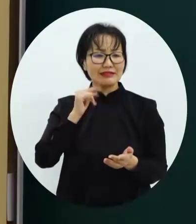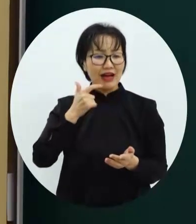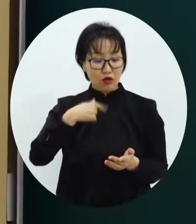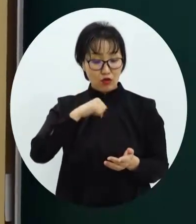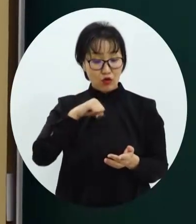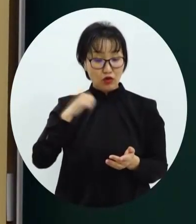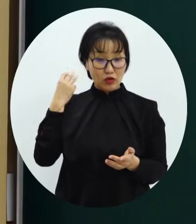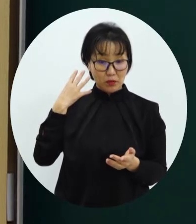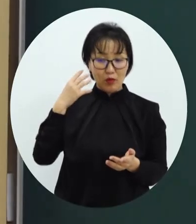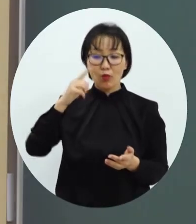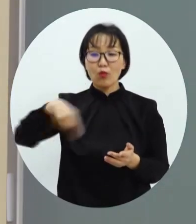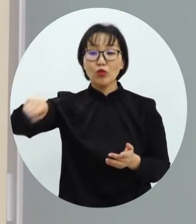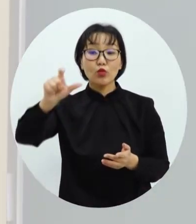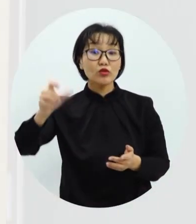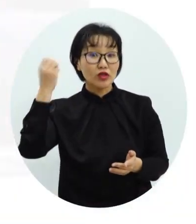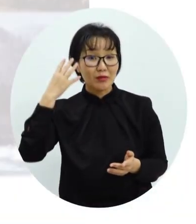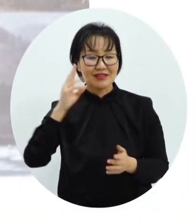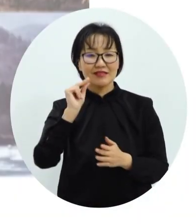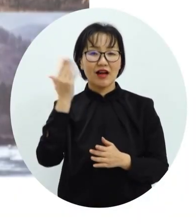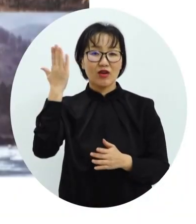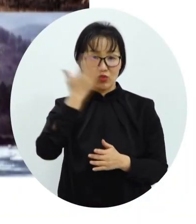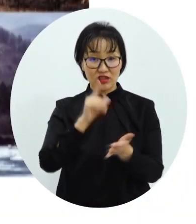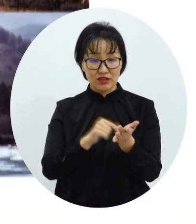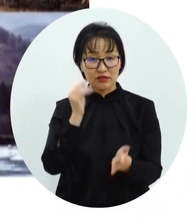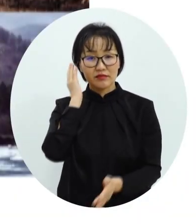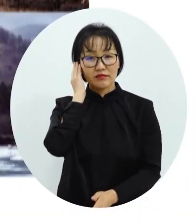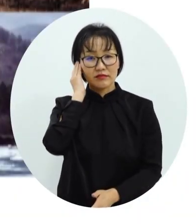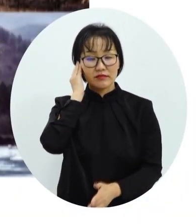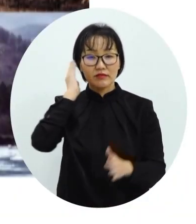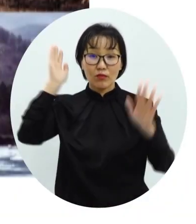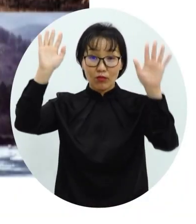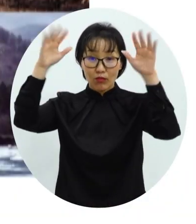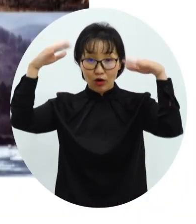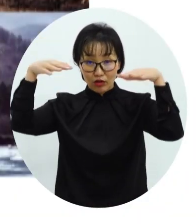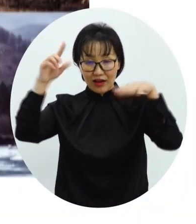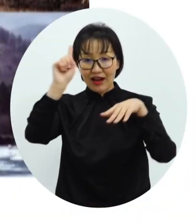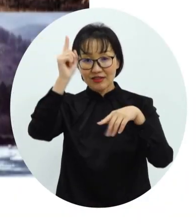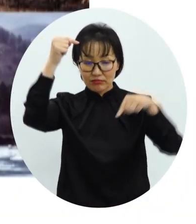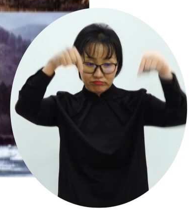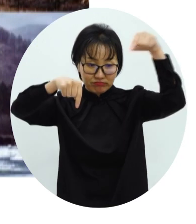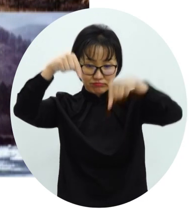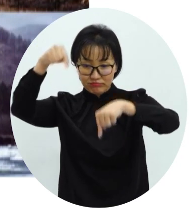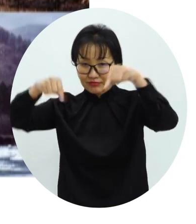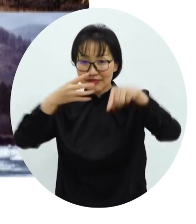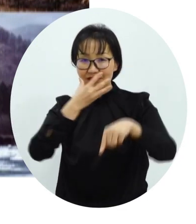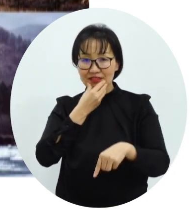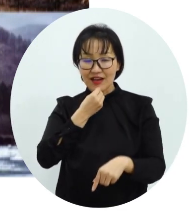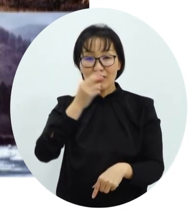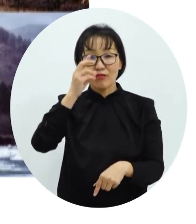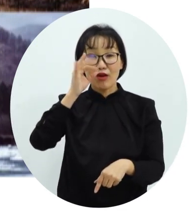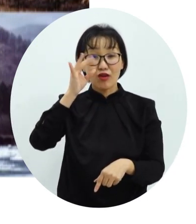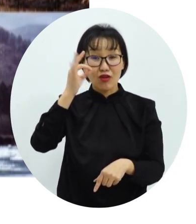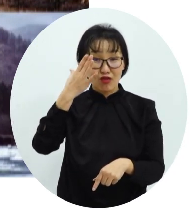бусдад сонсогдохоор чанга дуугаар унших хэрэгтэй. Бороо ганц нэг дусхан сайхан. Бороог